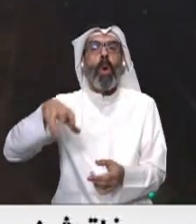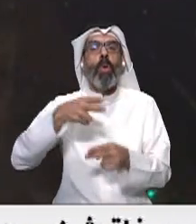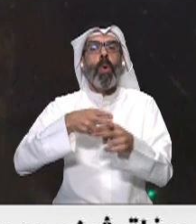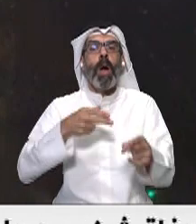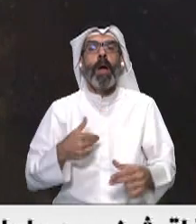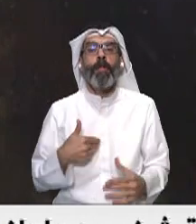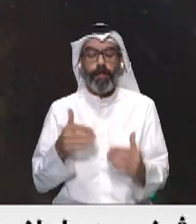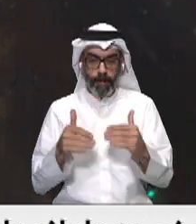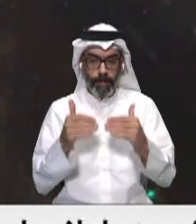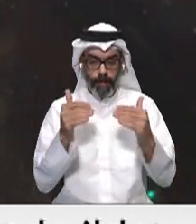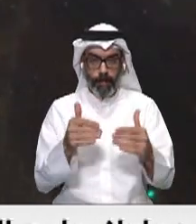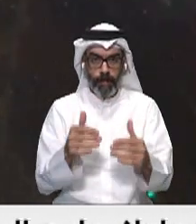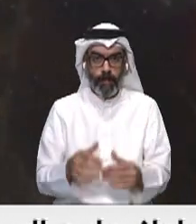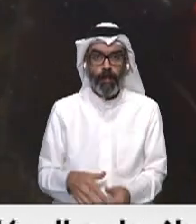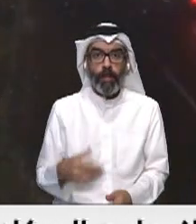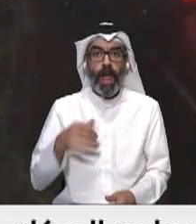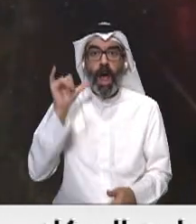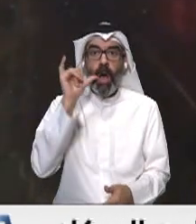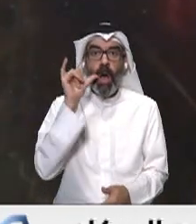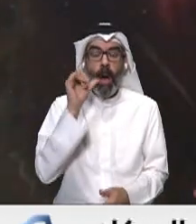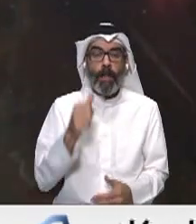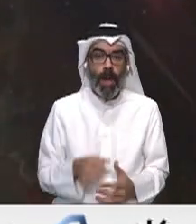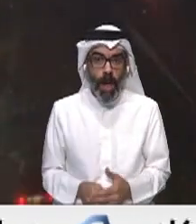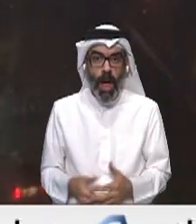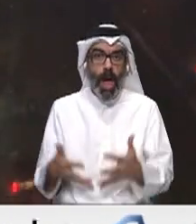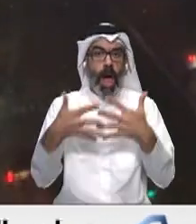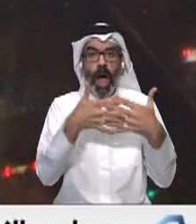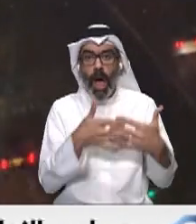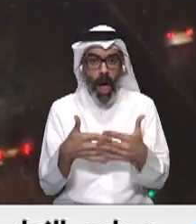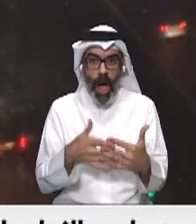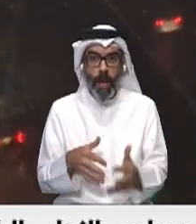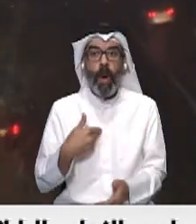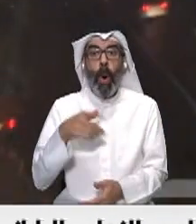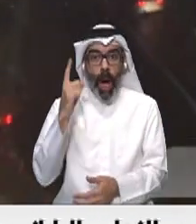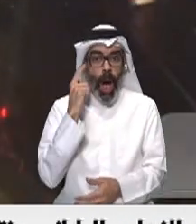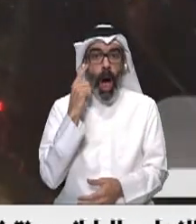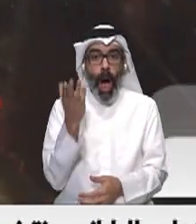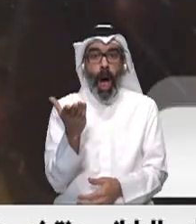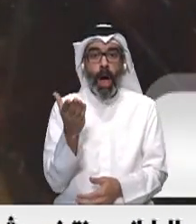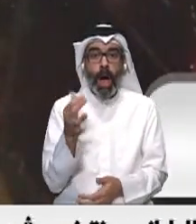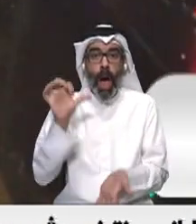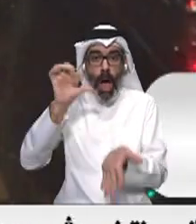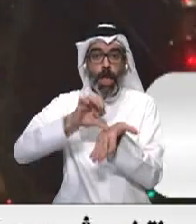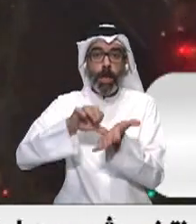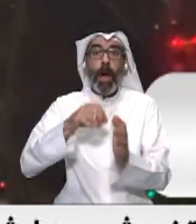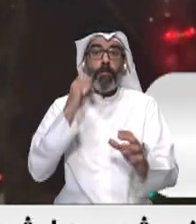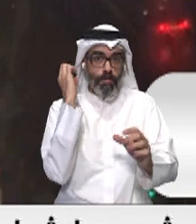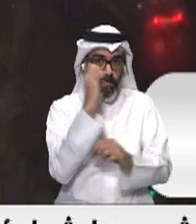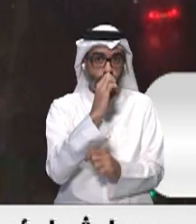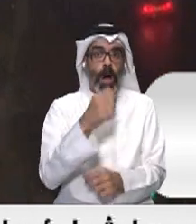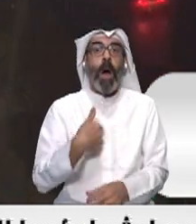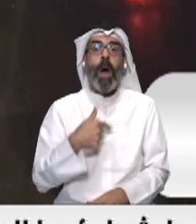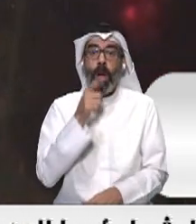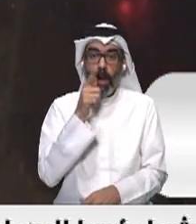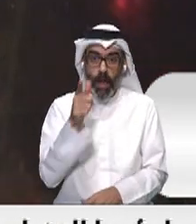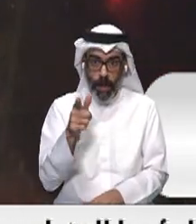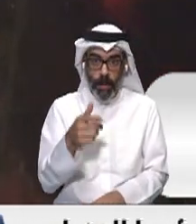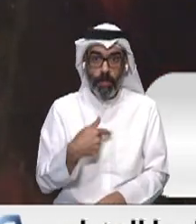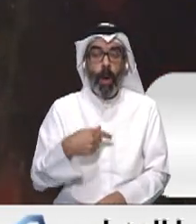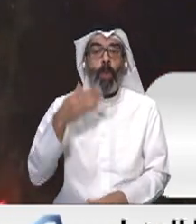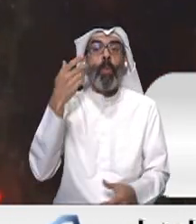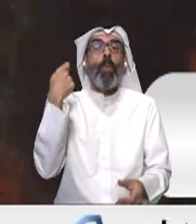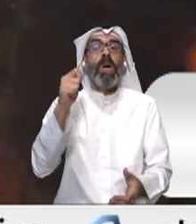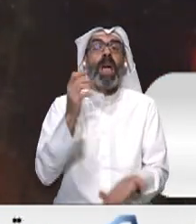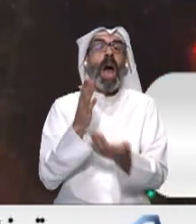وان من ان بريطانيا وامريكا كانت على علم بالهجمات مسبقا او تلقت تحذيرا نفته وزاره الخارجيه